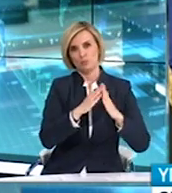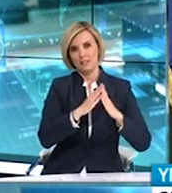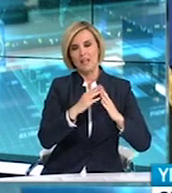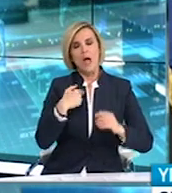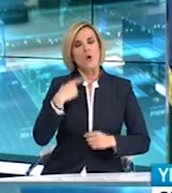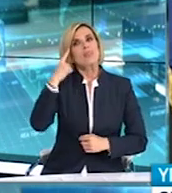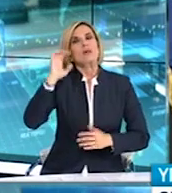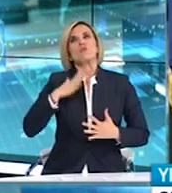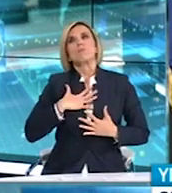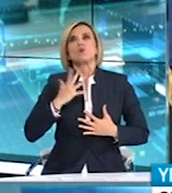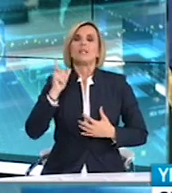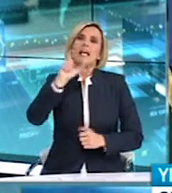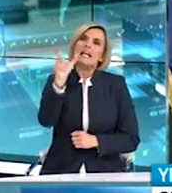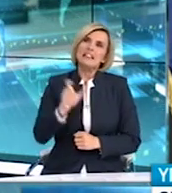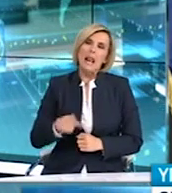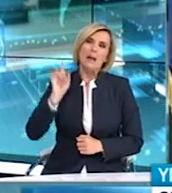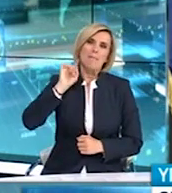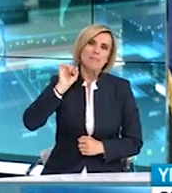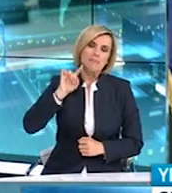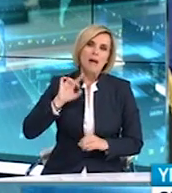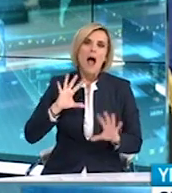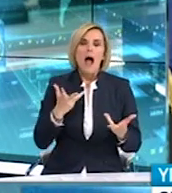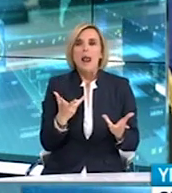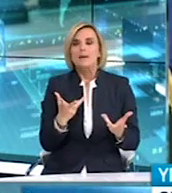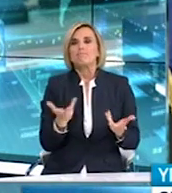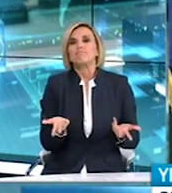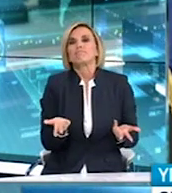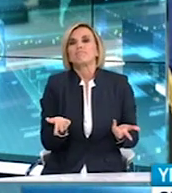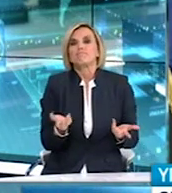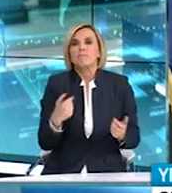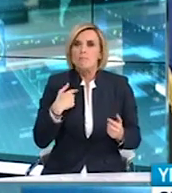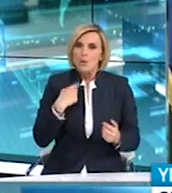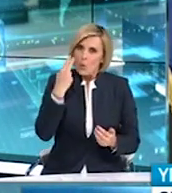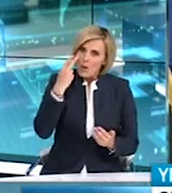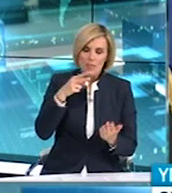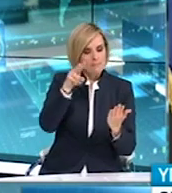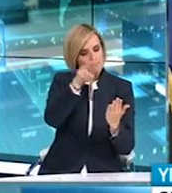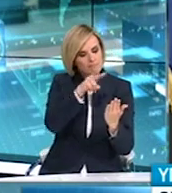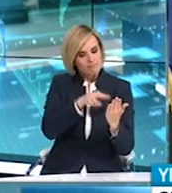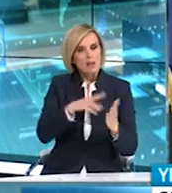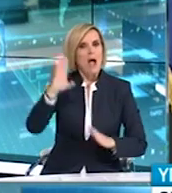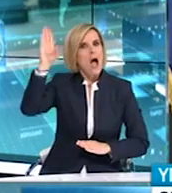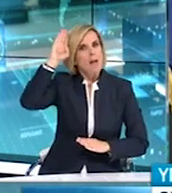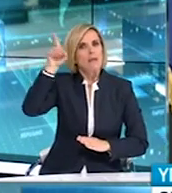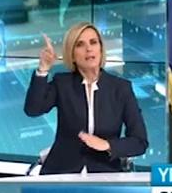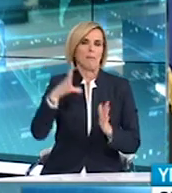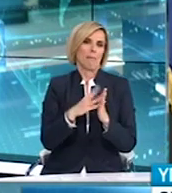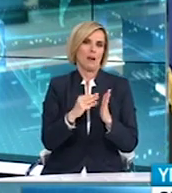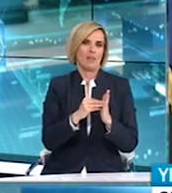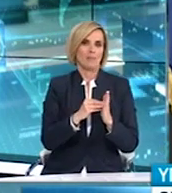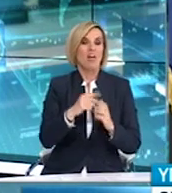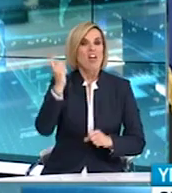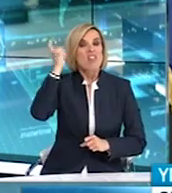αλλά όταν δεν σε αγγίζει κάτι, εκεί είδα αναφορές σήμερα από περιοχές των ΗΠΑ, όπου δεν έχει γίνει